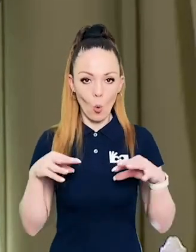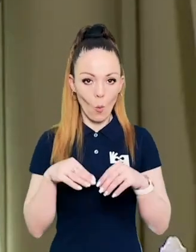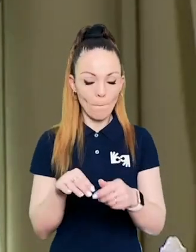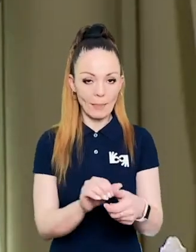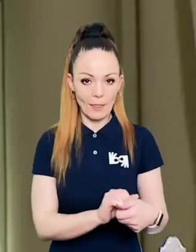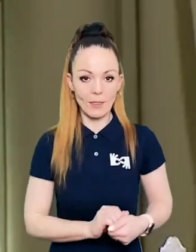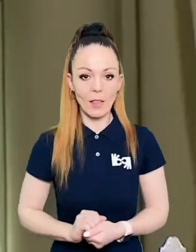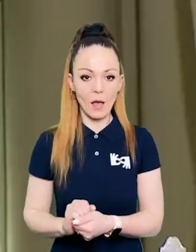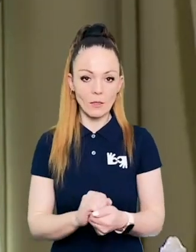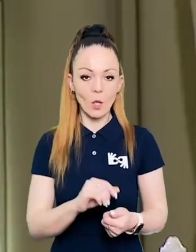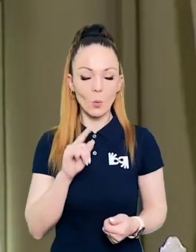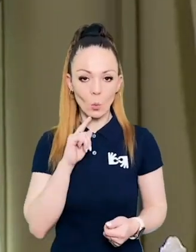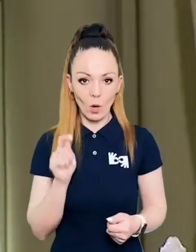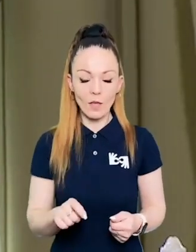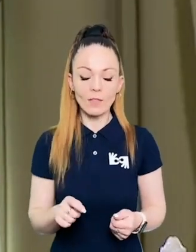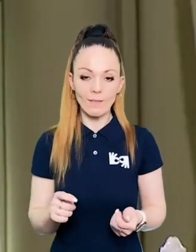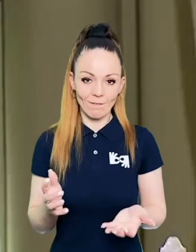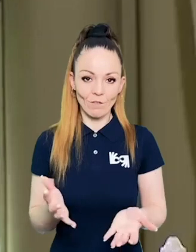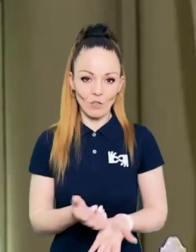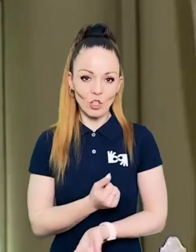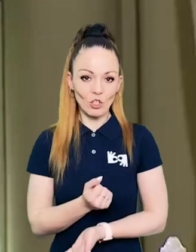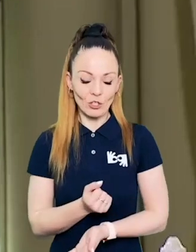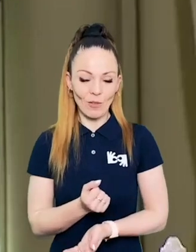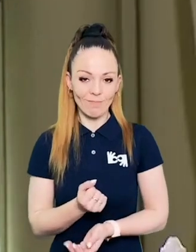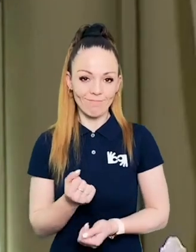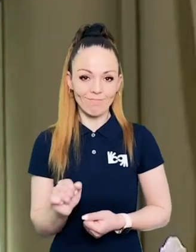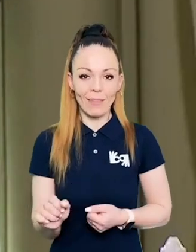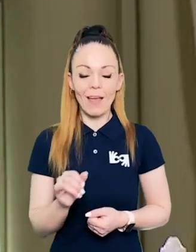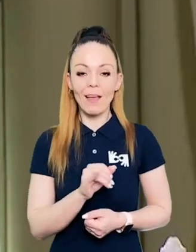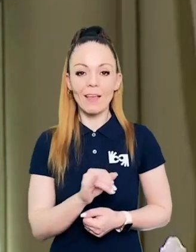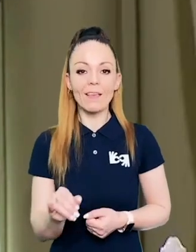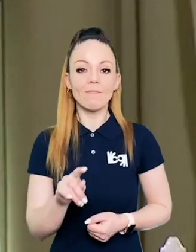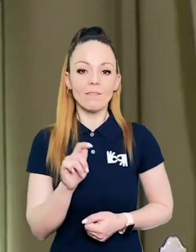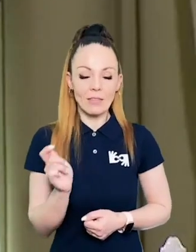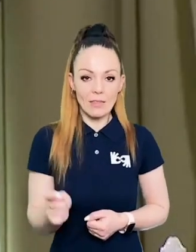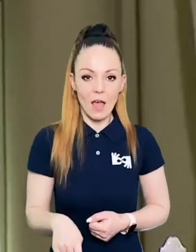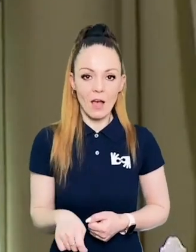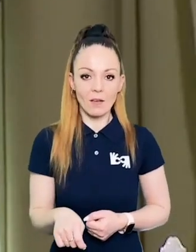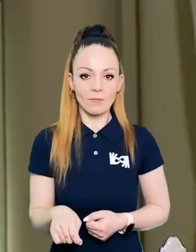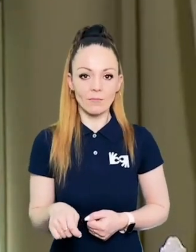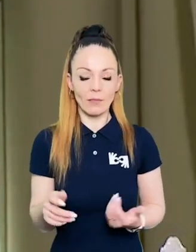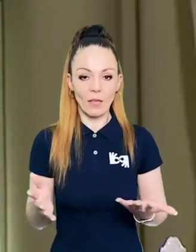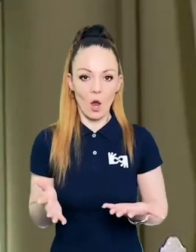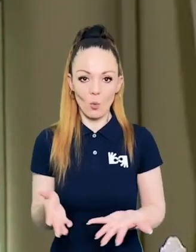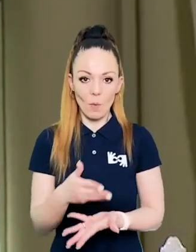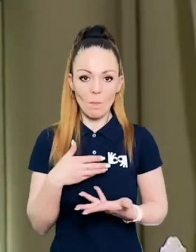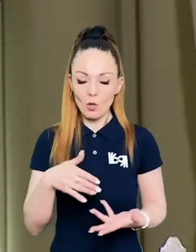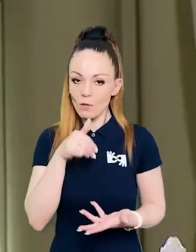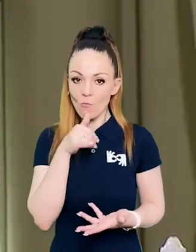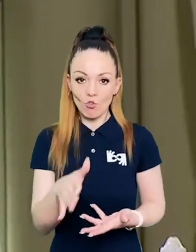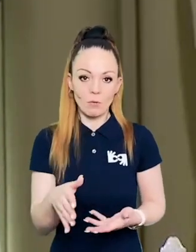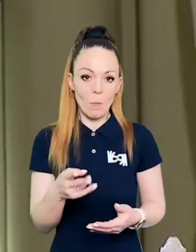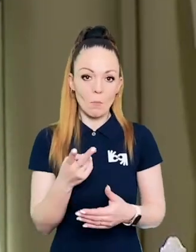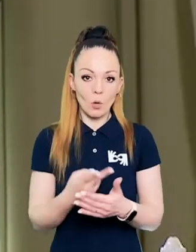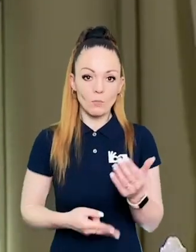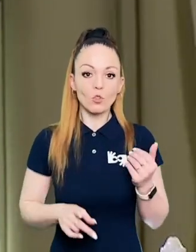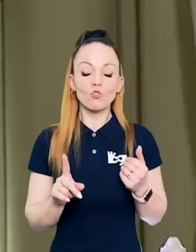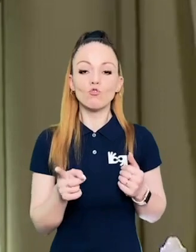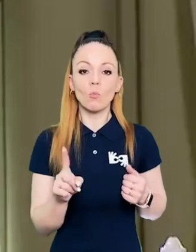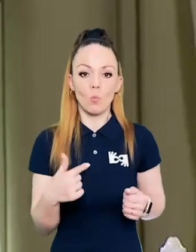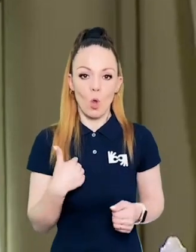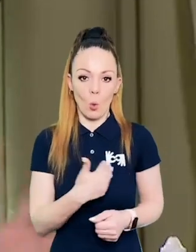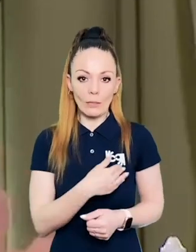дивіться, об'єднання України вийшло. І війна, яку ми не можемо